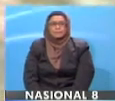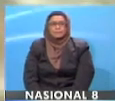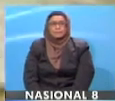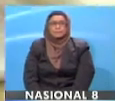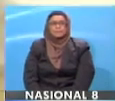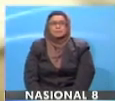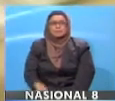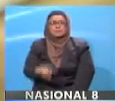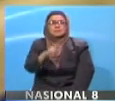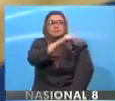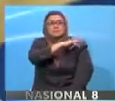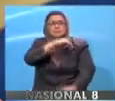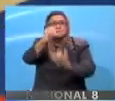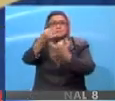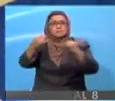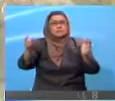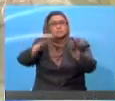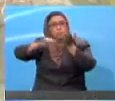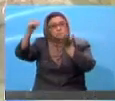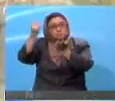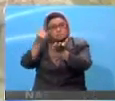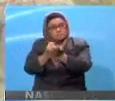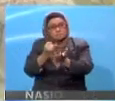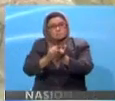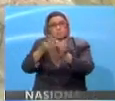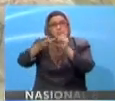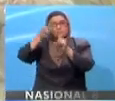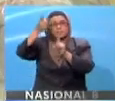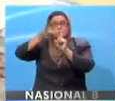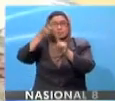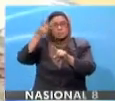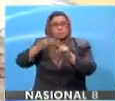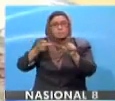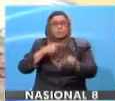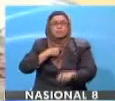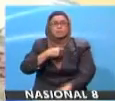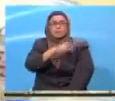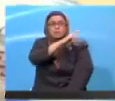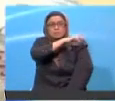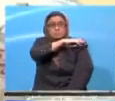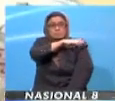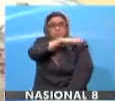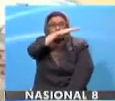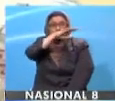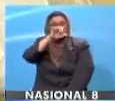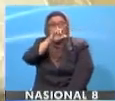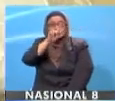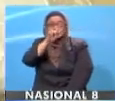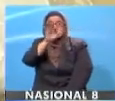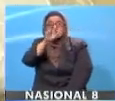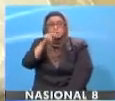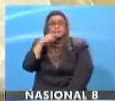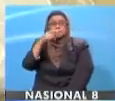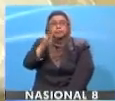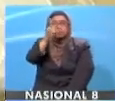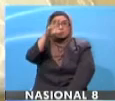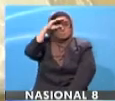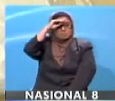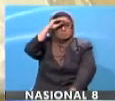Menurut Ketua Jabatan Siasatan Jenayah Narkotik Pulau Pinang, Superintenden Guan Beng Kang, dua lagi lelaki turut ditahan susulan